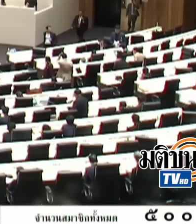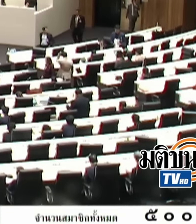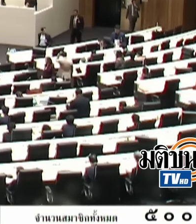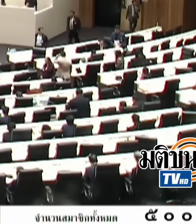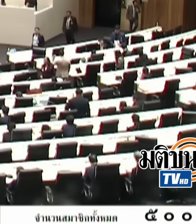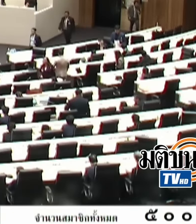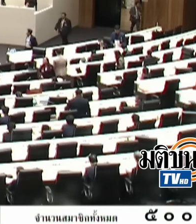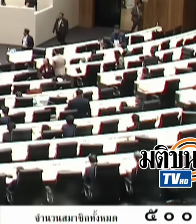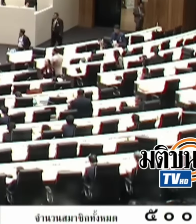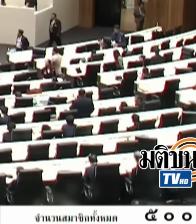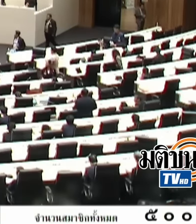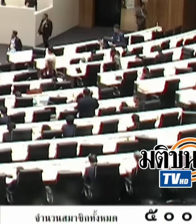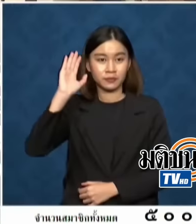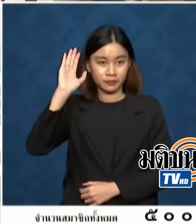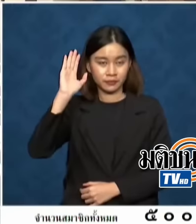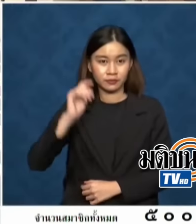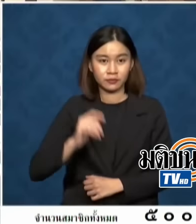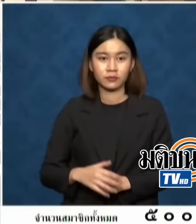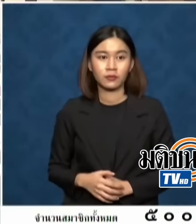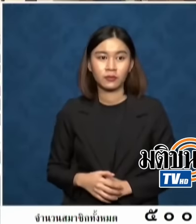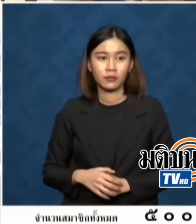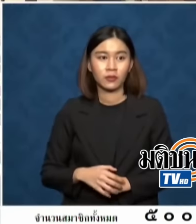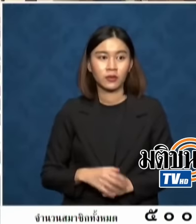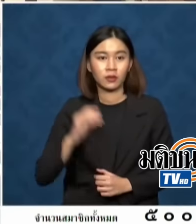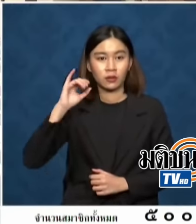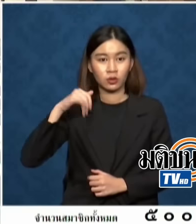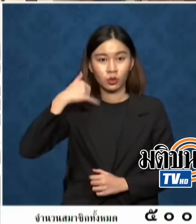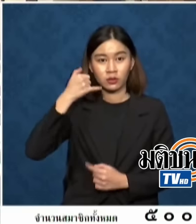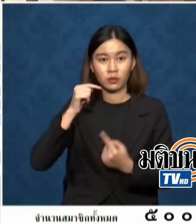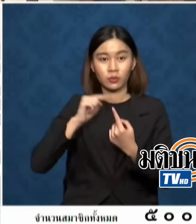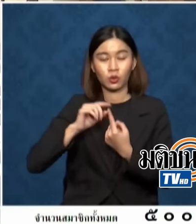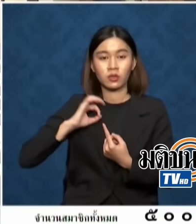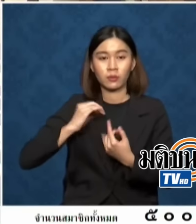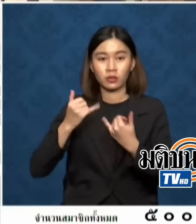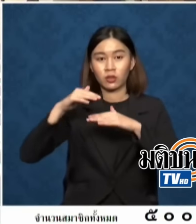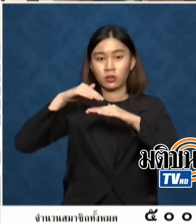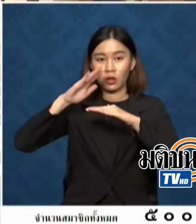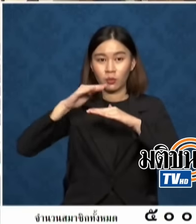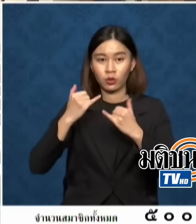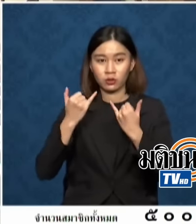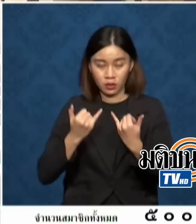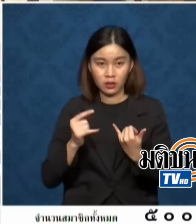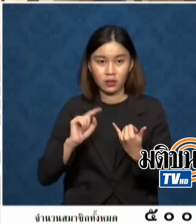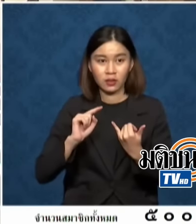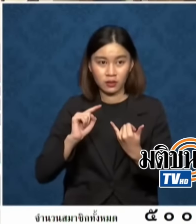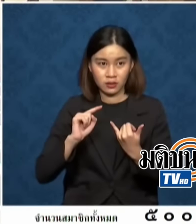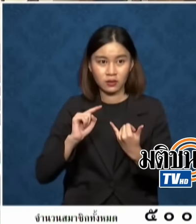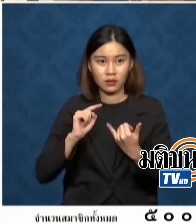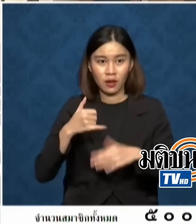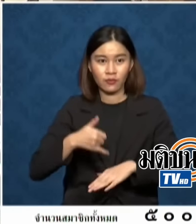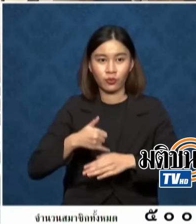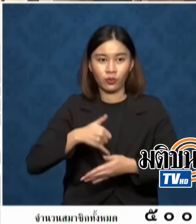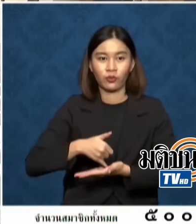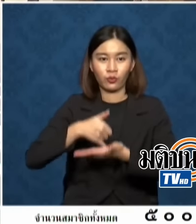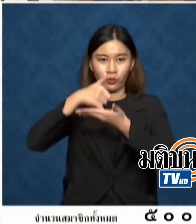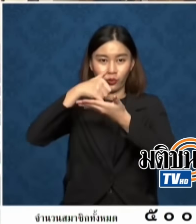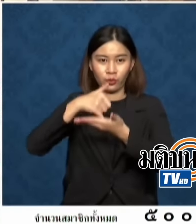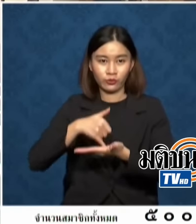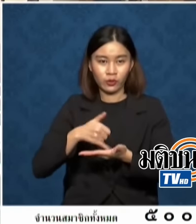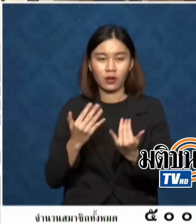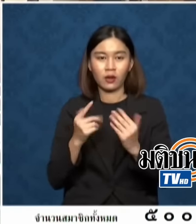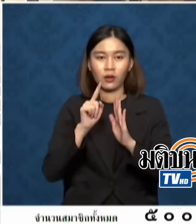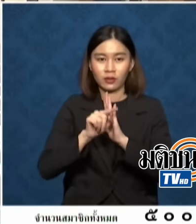ท่านประธานที่เคารพครับได้รับโทรศัพท์จากสมาชิกที่อยู่ชั้นบนนะครับกำลังแย่งกันขึ้นลิฟต์ลงมาครับรออีกสัก5น